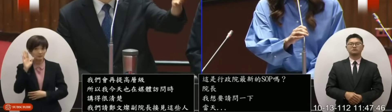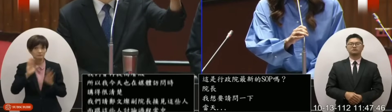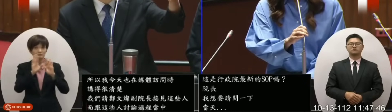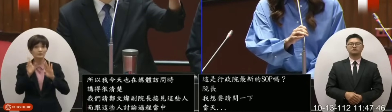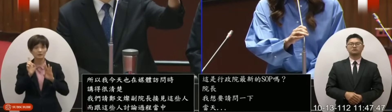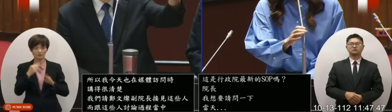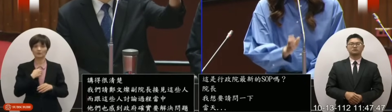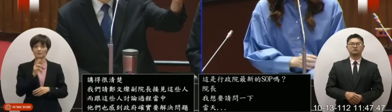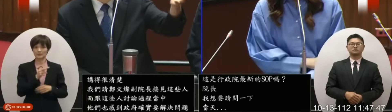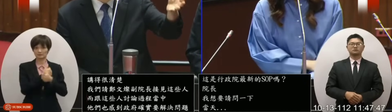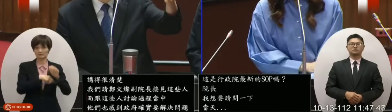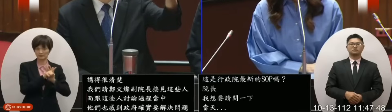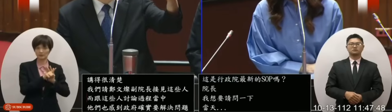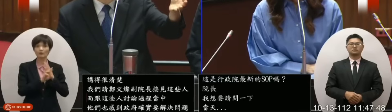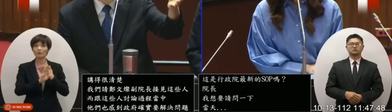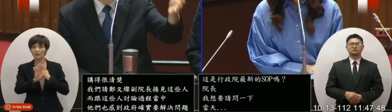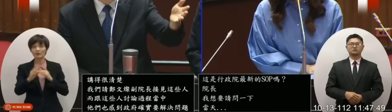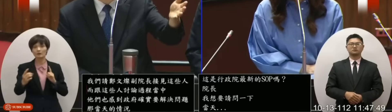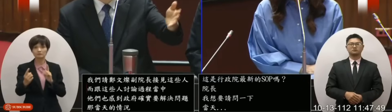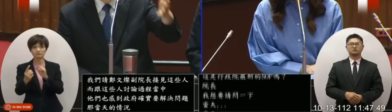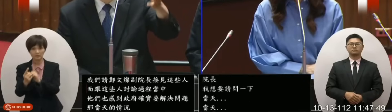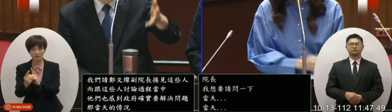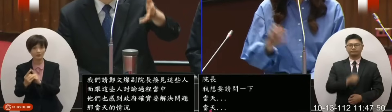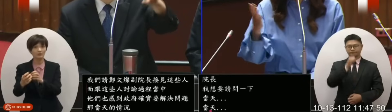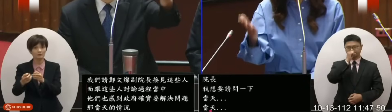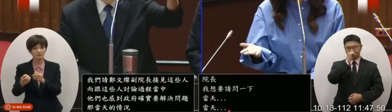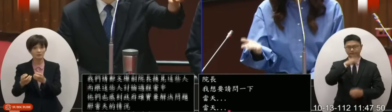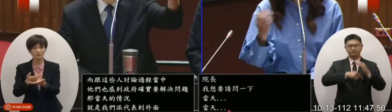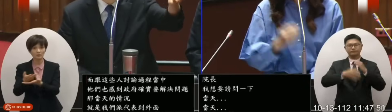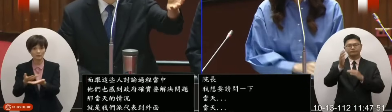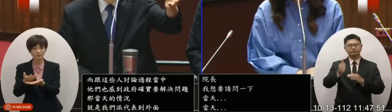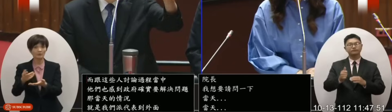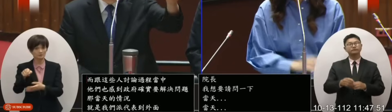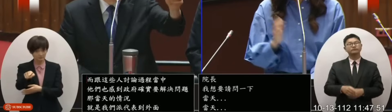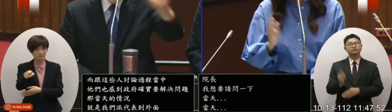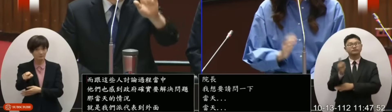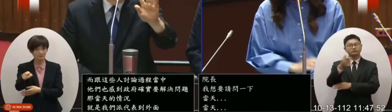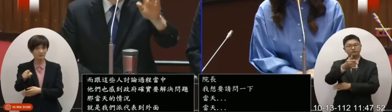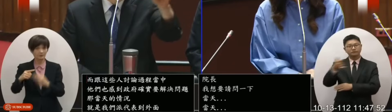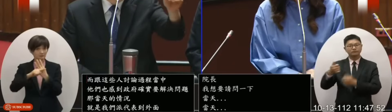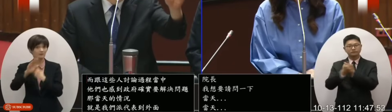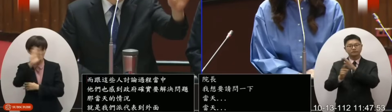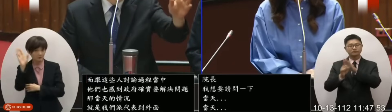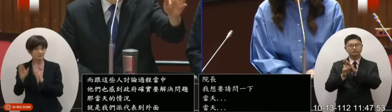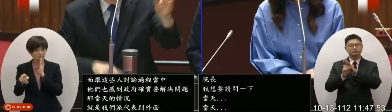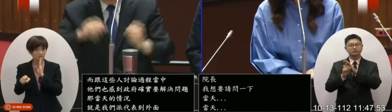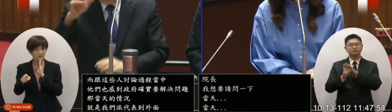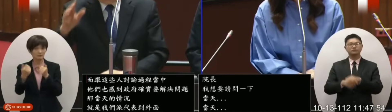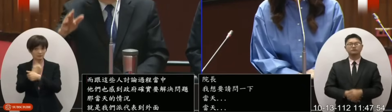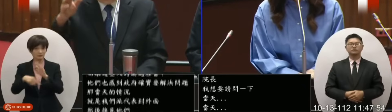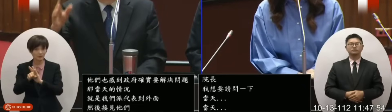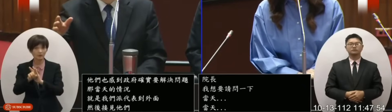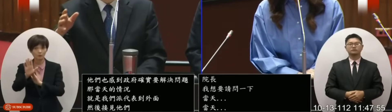到外面，然后接见他们，他们有他们的诉求以后， 所以后来 他们的代表当天就有代